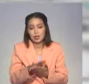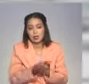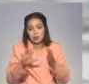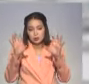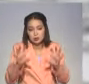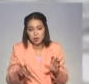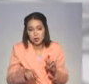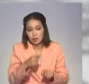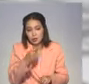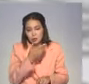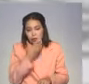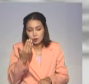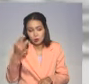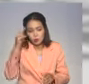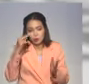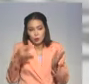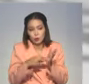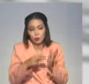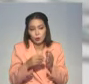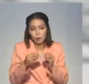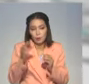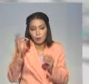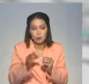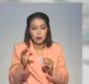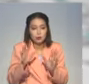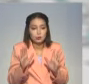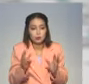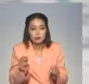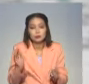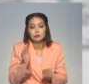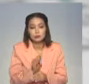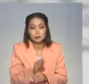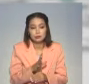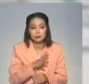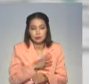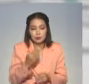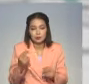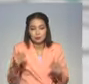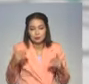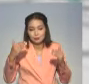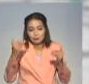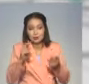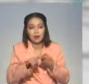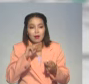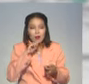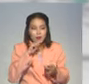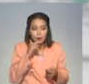емес. Оқу ақысын 10%-ке дейін өтіріледі. Инфляция нарыққа